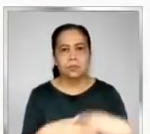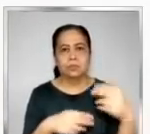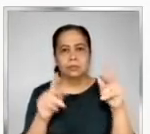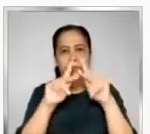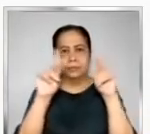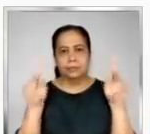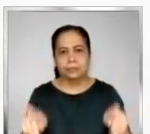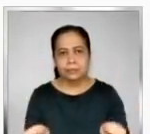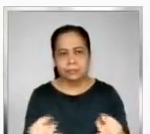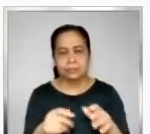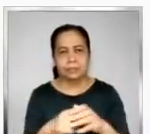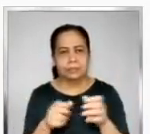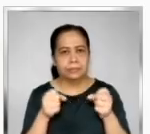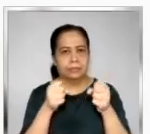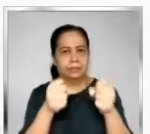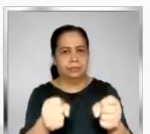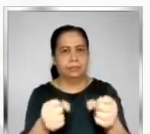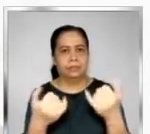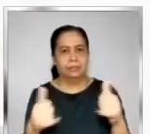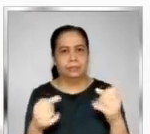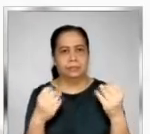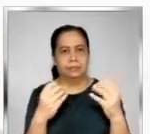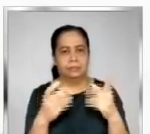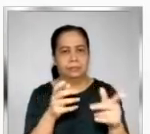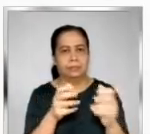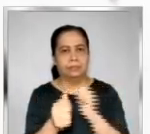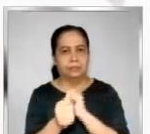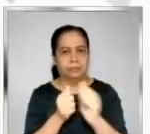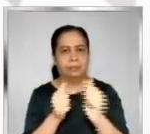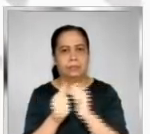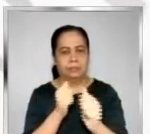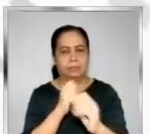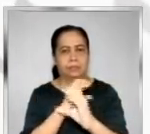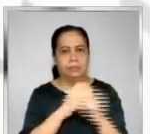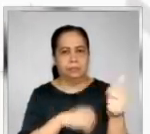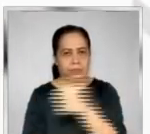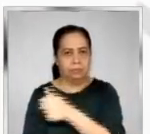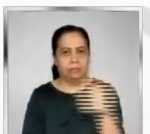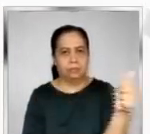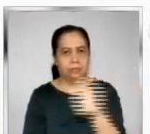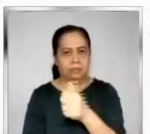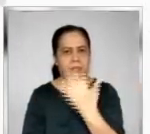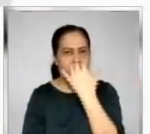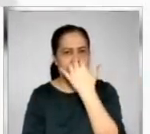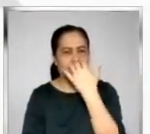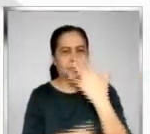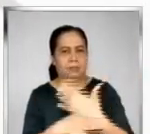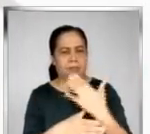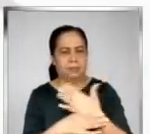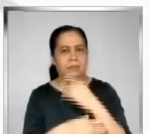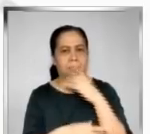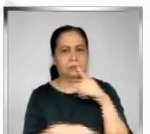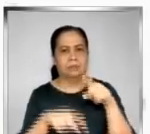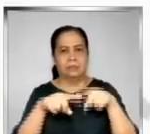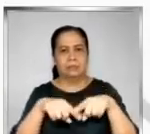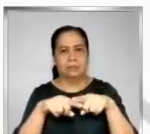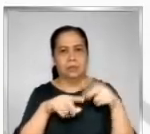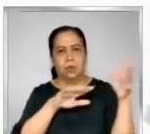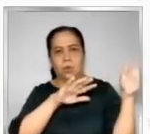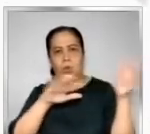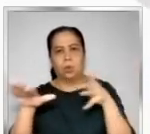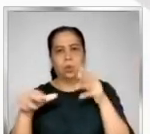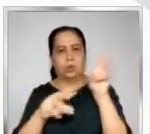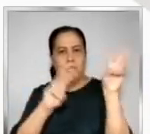sali at marami pang mga nagdadaang mga sasakyan at amoy-amoy nila yung amonya. Depende sa init ng hangin. Ayon